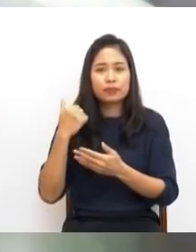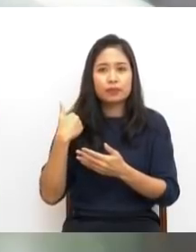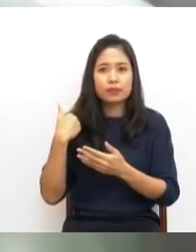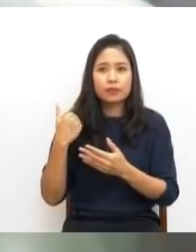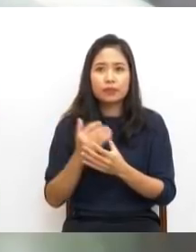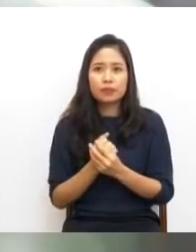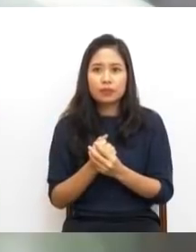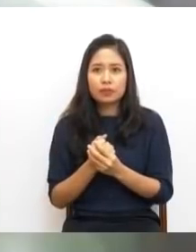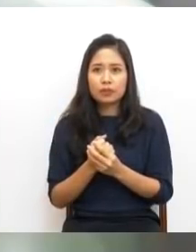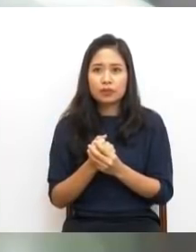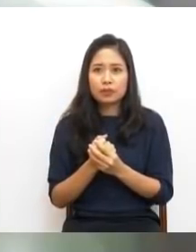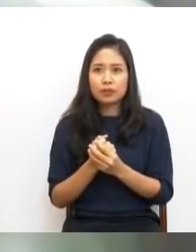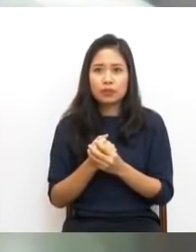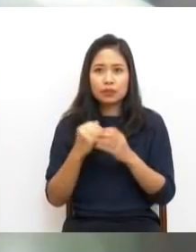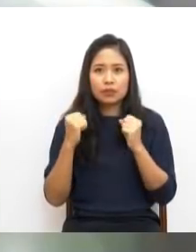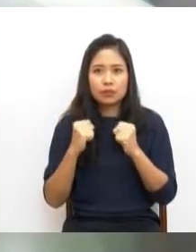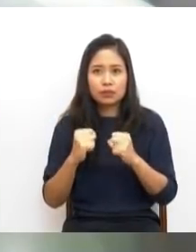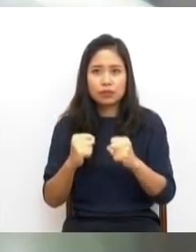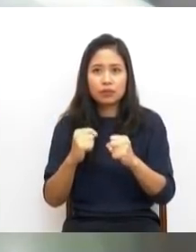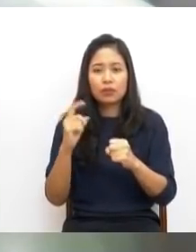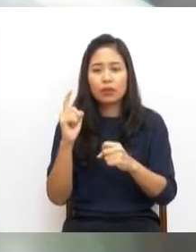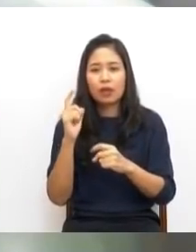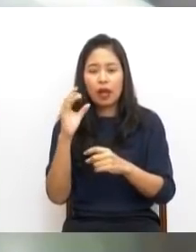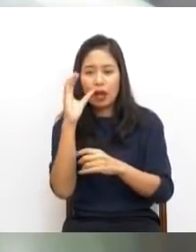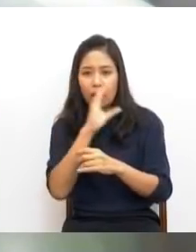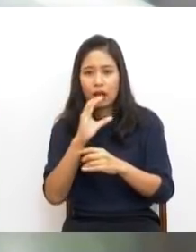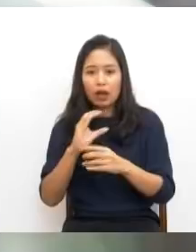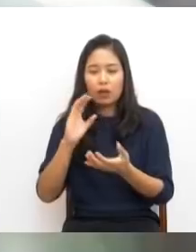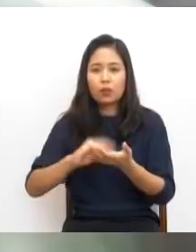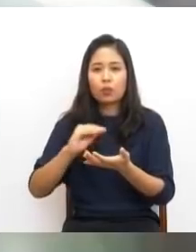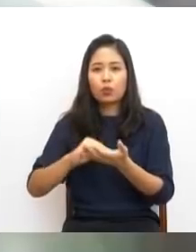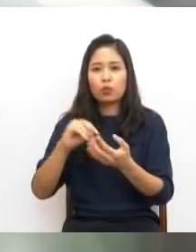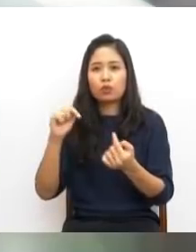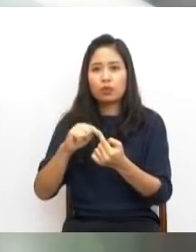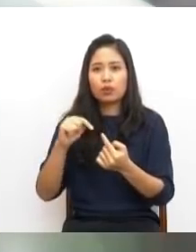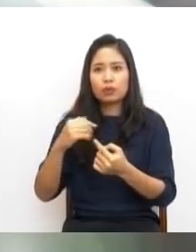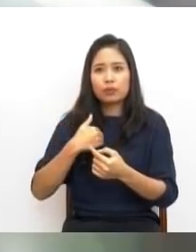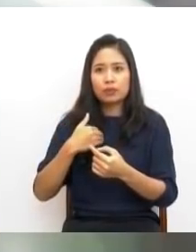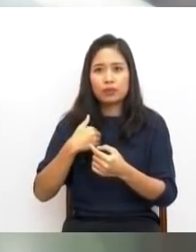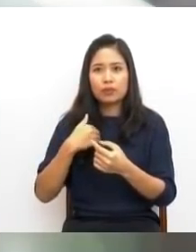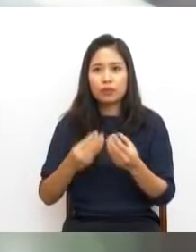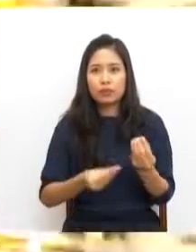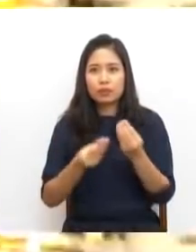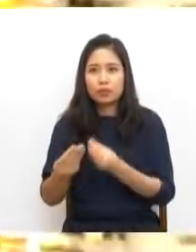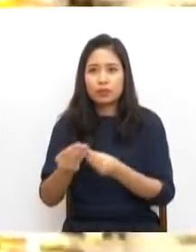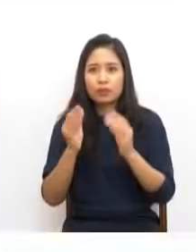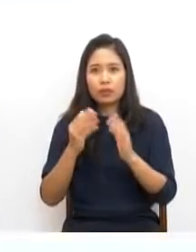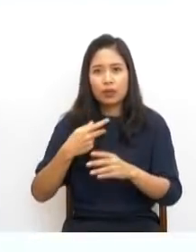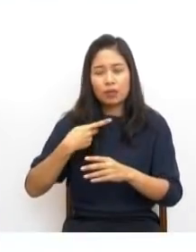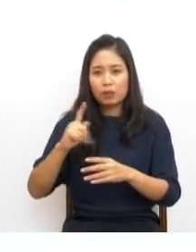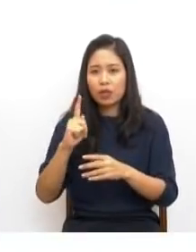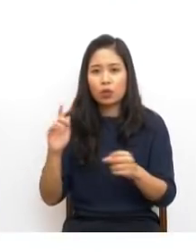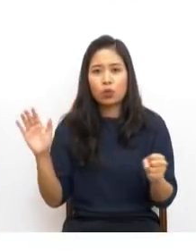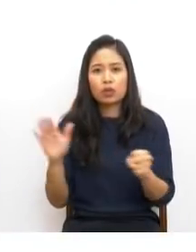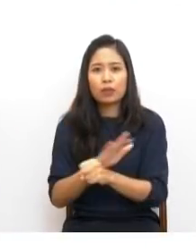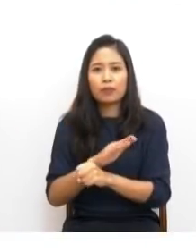ครับเราจะพยายามทำให้ครอบคลุมเราพยายามคิดให้ครอบคลุมว่าคุณครูจะต้องทำอะไรบ้างเพื่อที่จะให้ได้เกิดประโยชน์สูงสุดโดยที่เราก็จะ